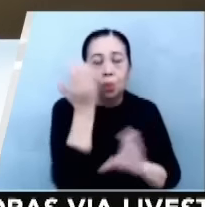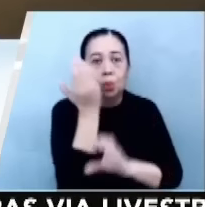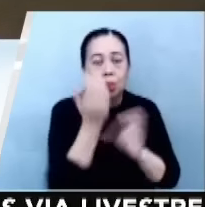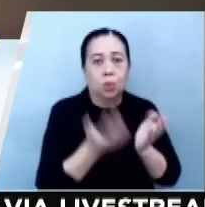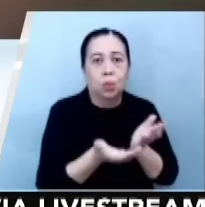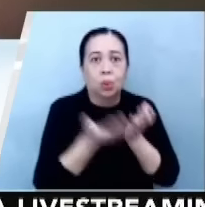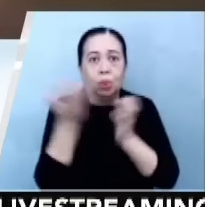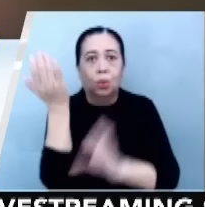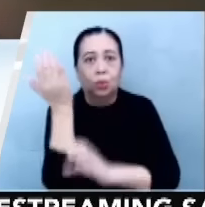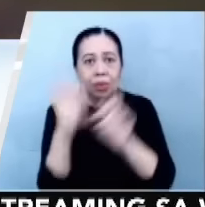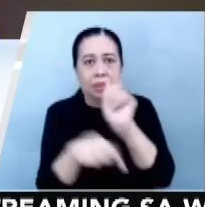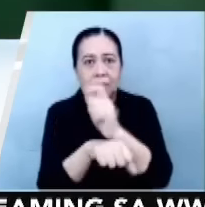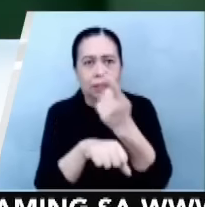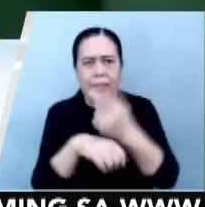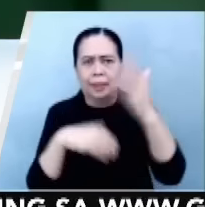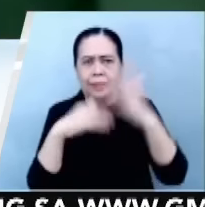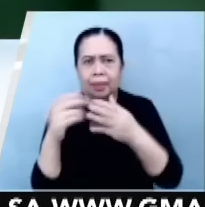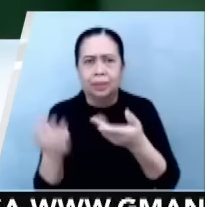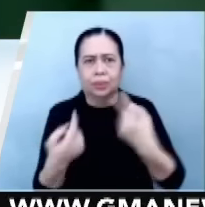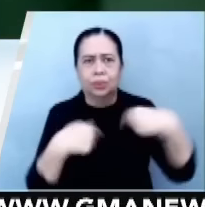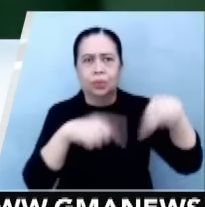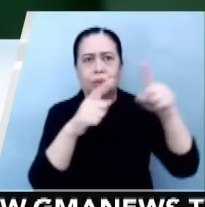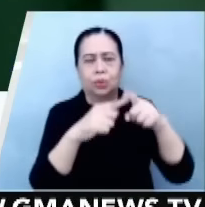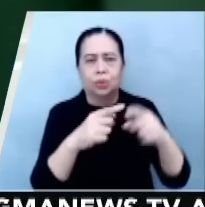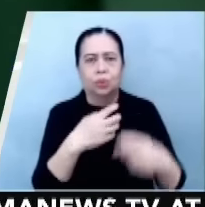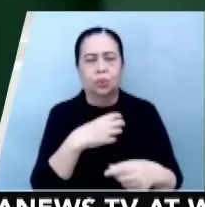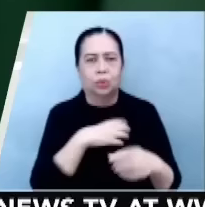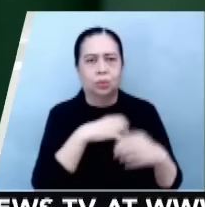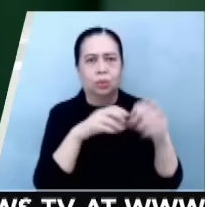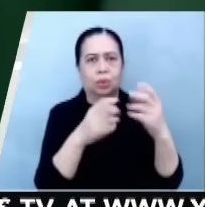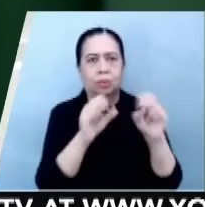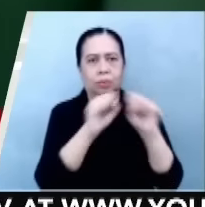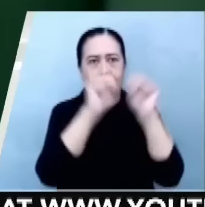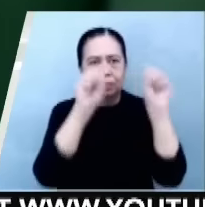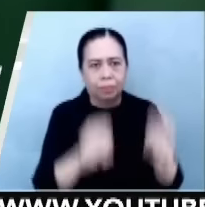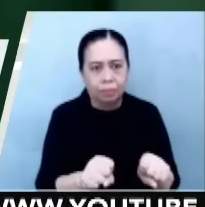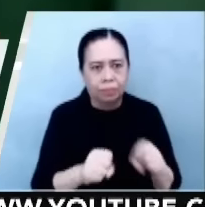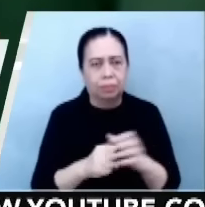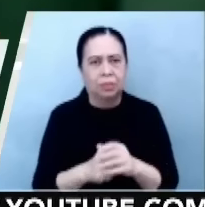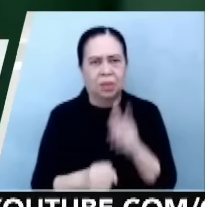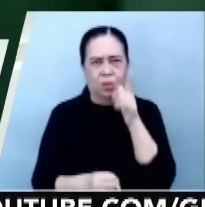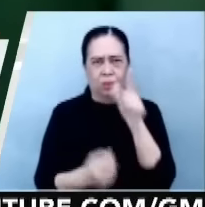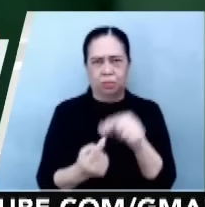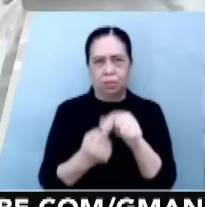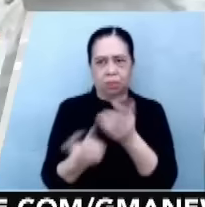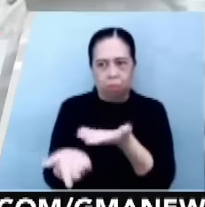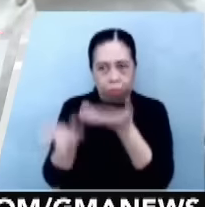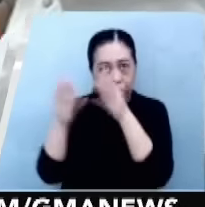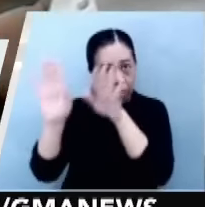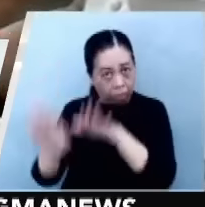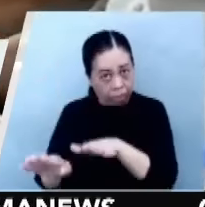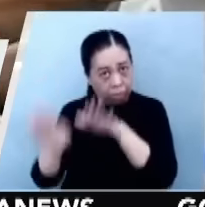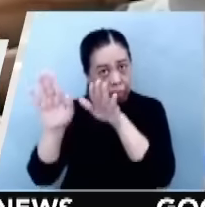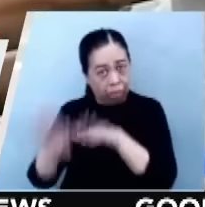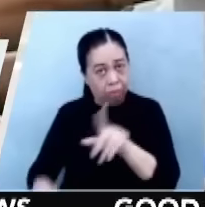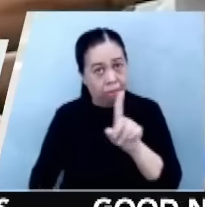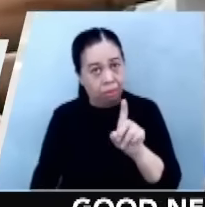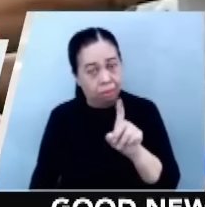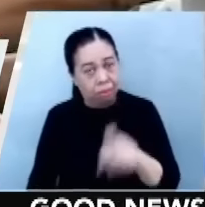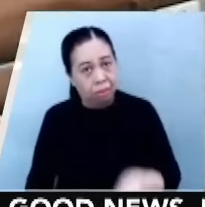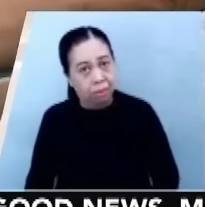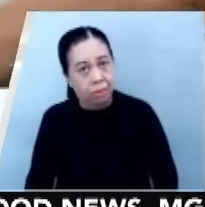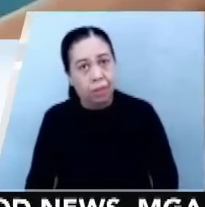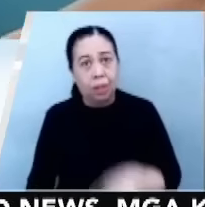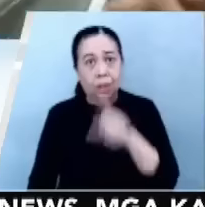na dalhin sa presinto. Pero itong taong ito, special treatment ang binigay ninyo eh. Inihatid nyo pa nga